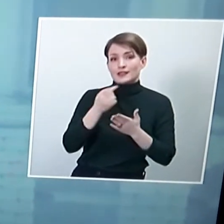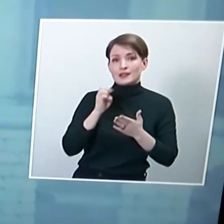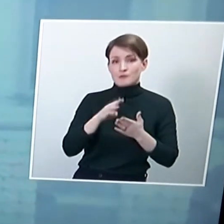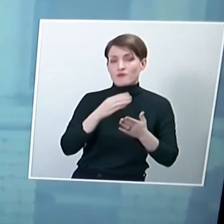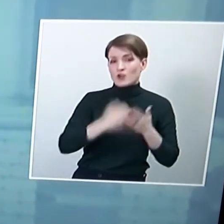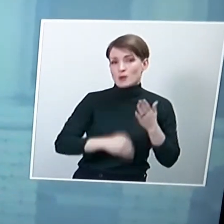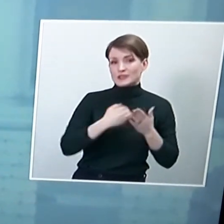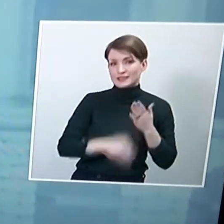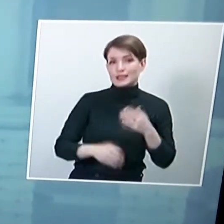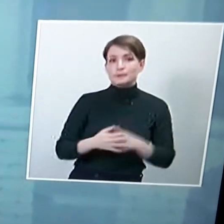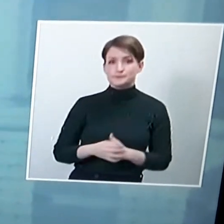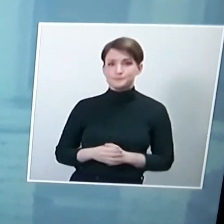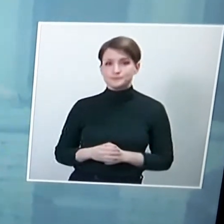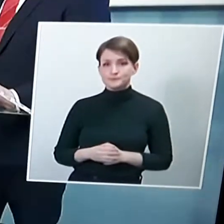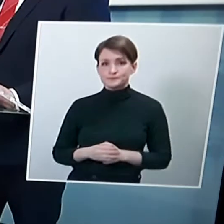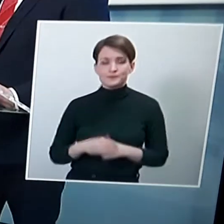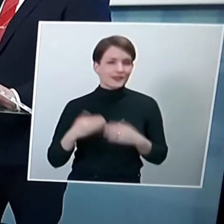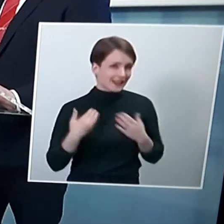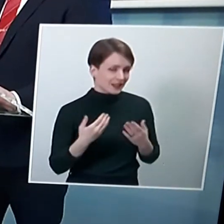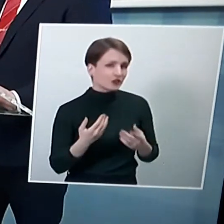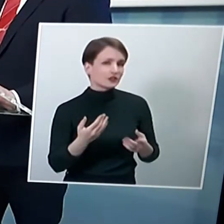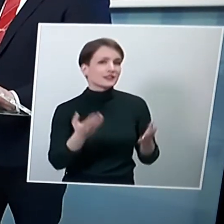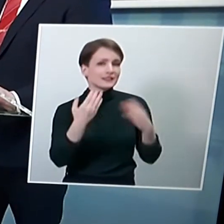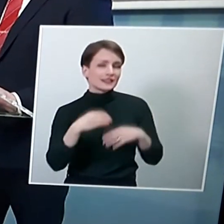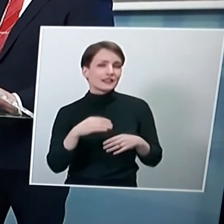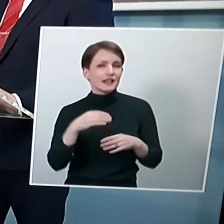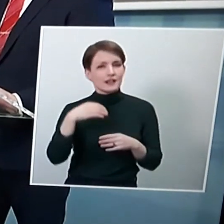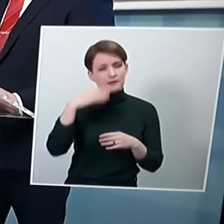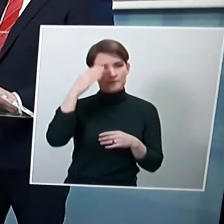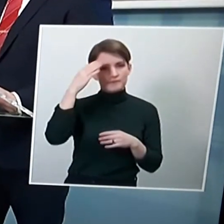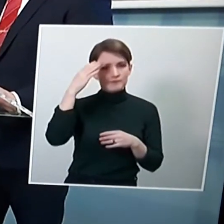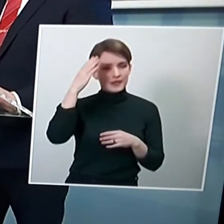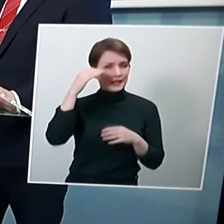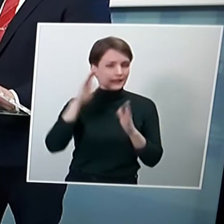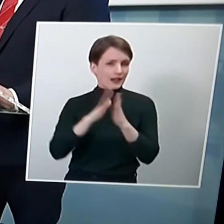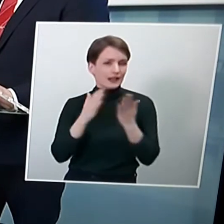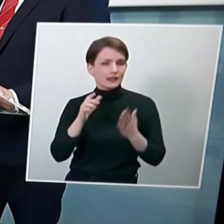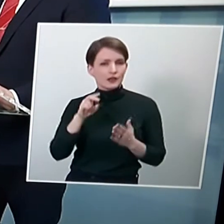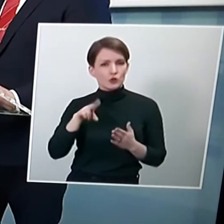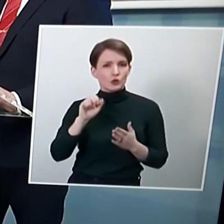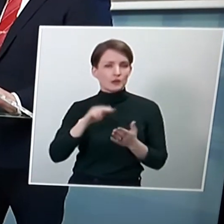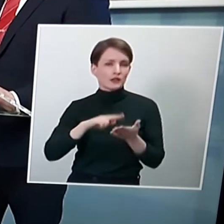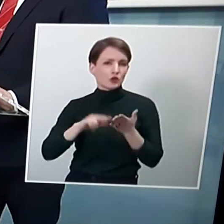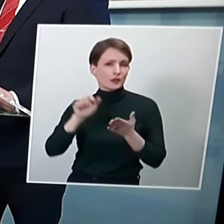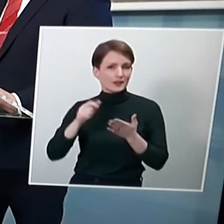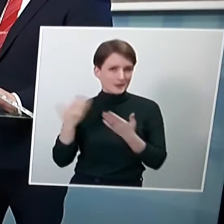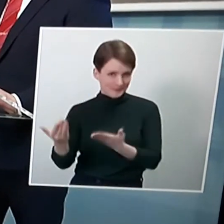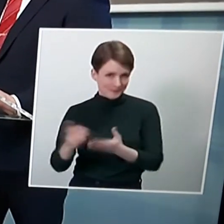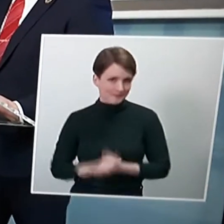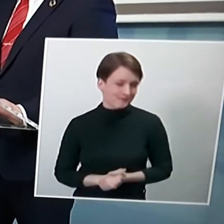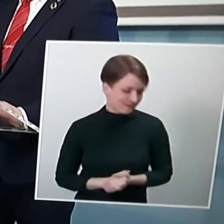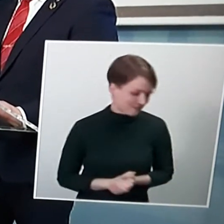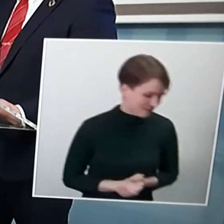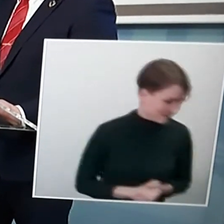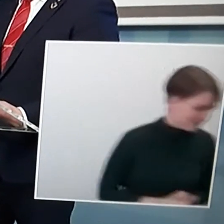elinkeinoministeriössä. Kiitoksia. Seuraavana kysyy Lauri Nurmi, Iltalehti. Ole hyvä.